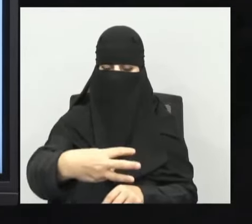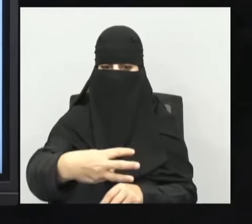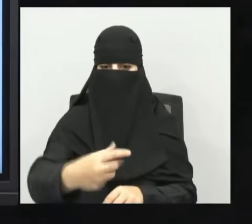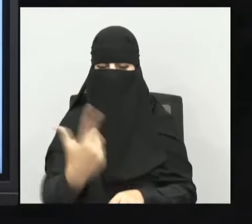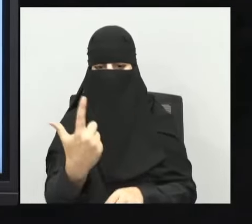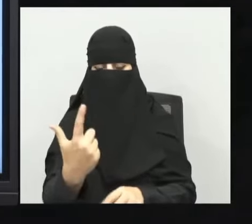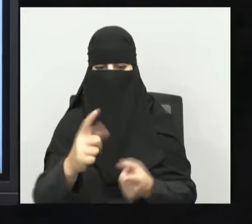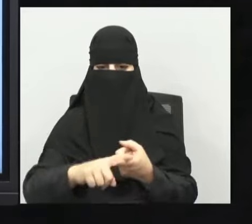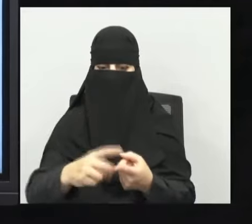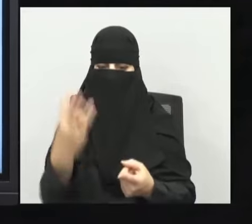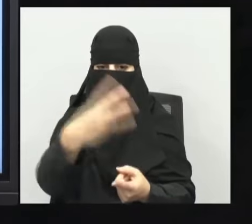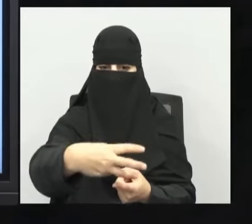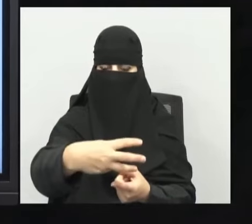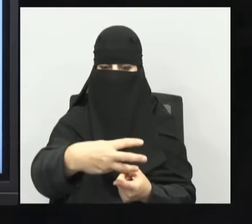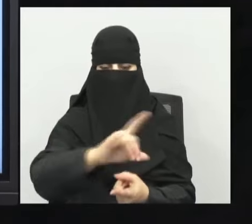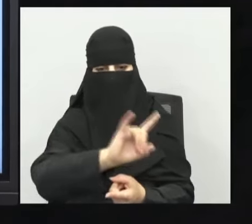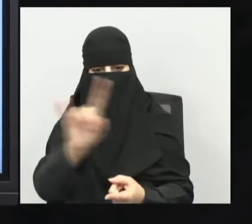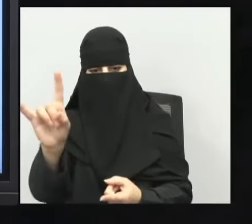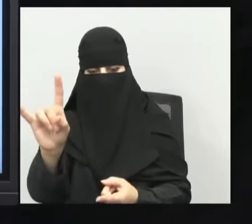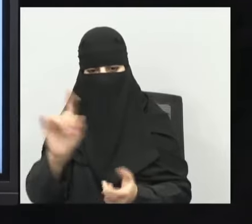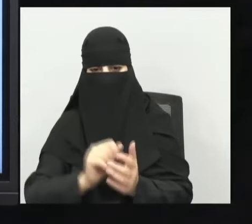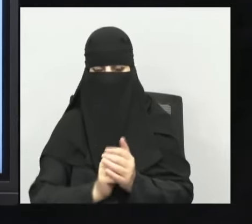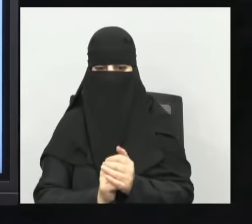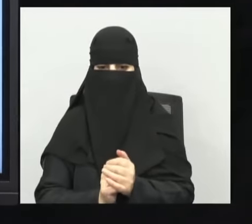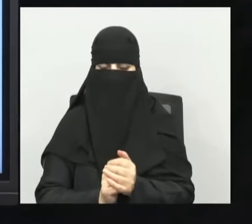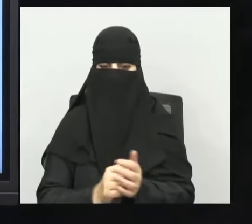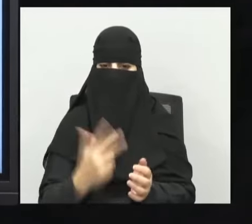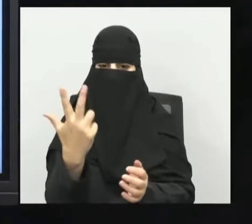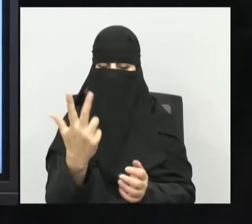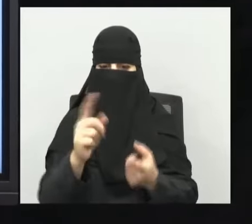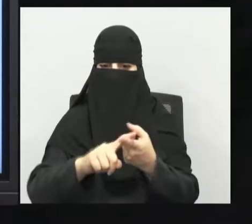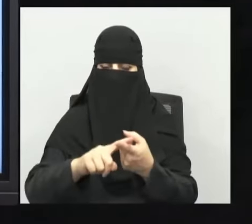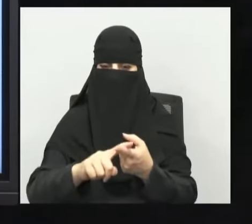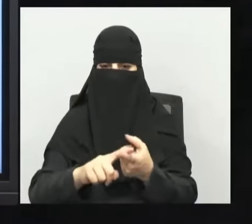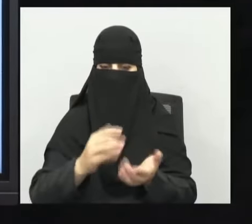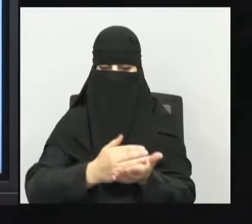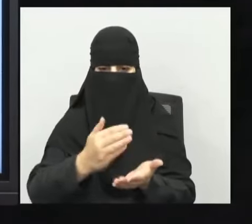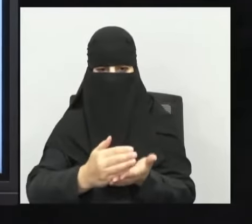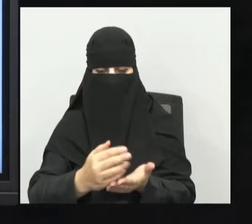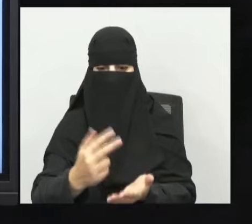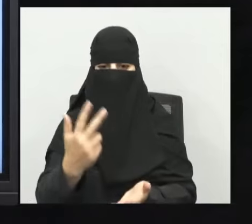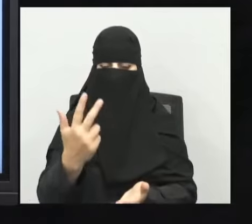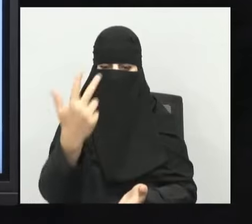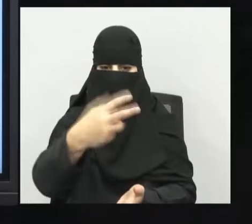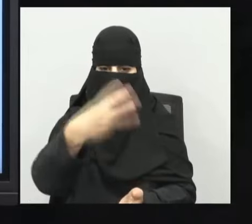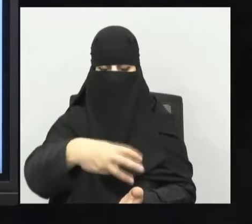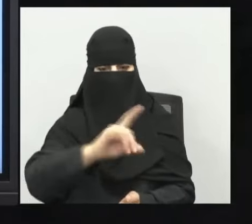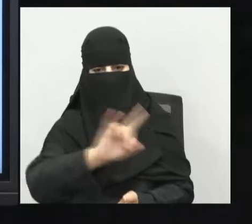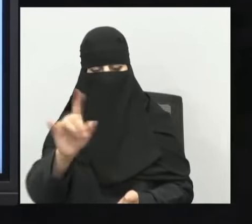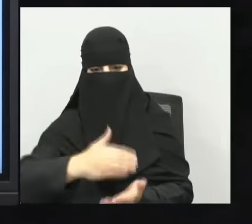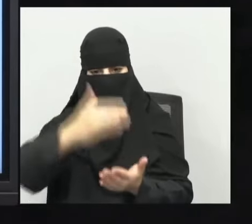زادت بمقدار 30 لا صح ولا لا الثمانيه هل زادت بمقدار 30 لا زادت اكثر